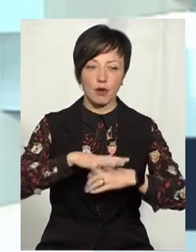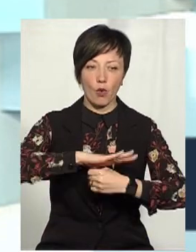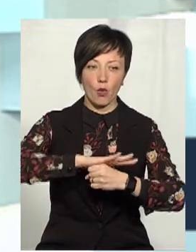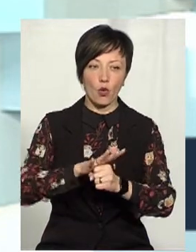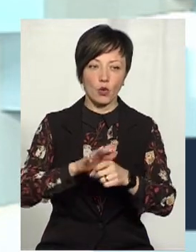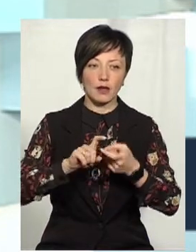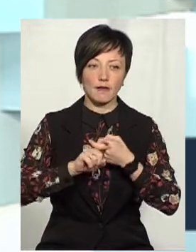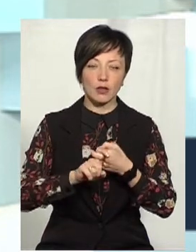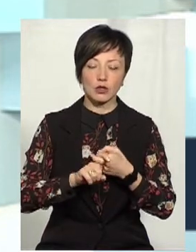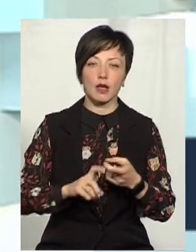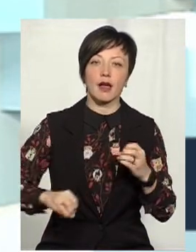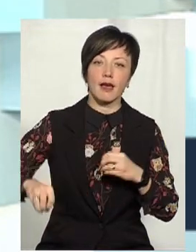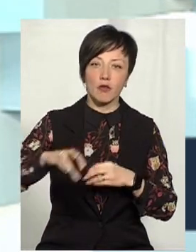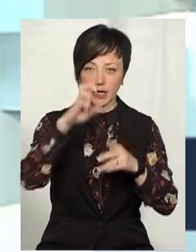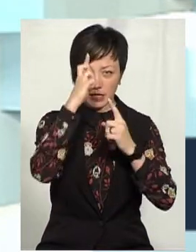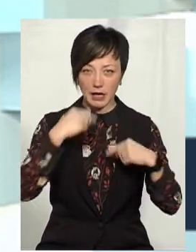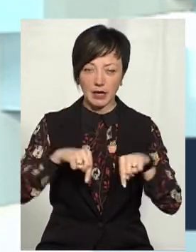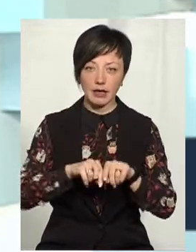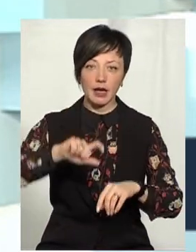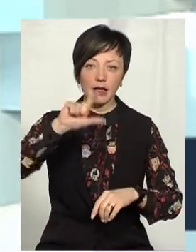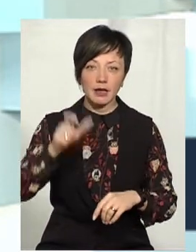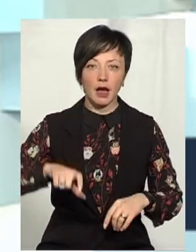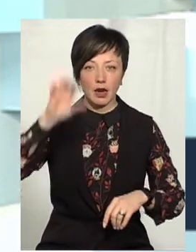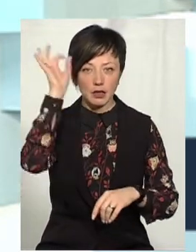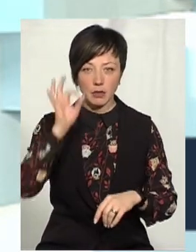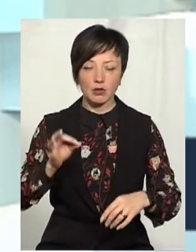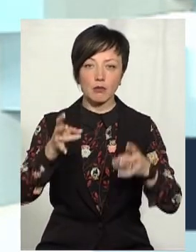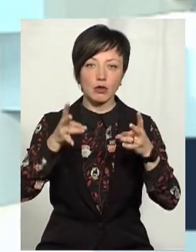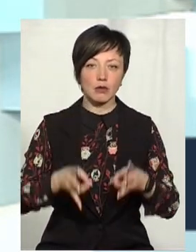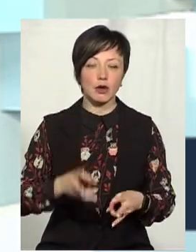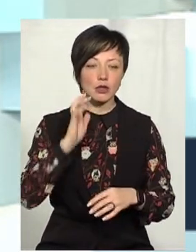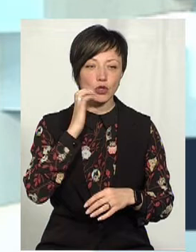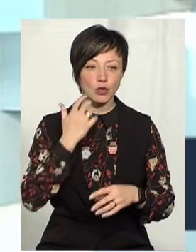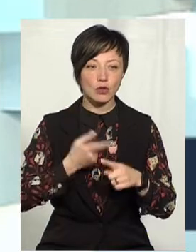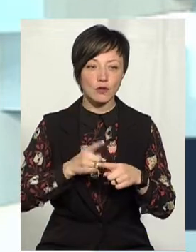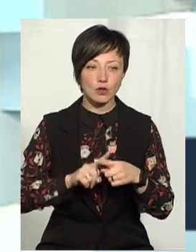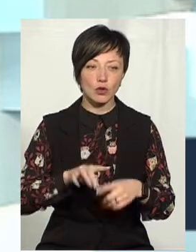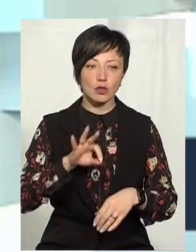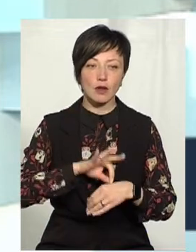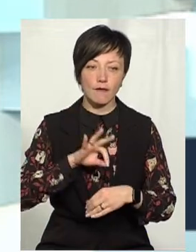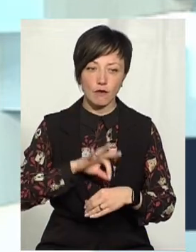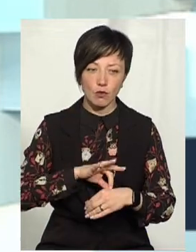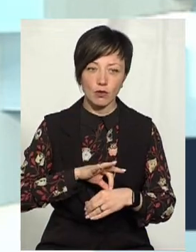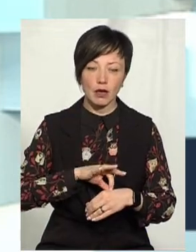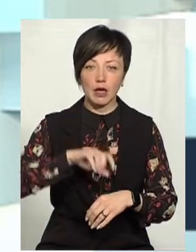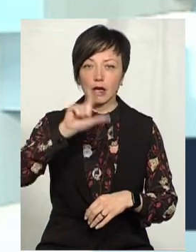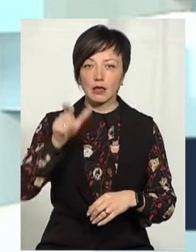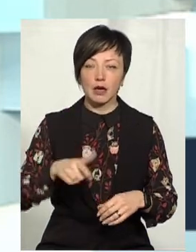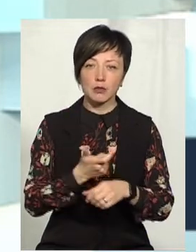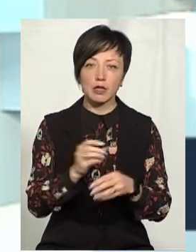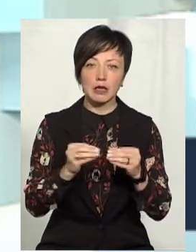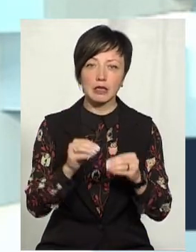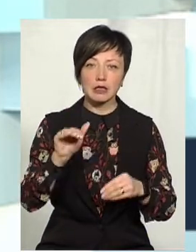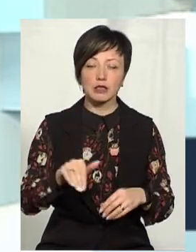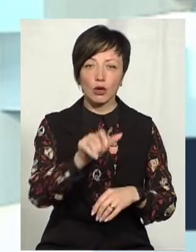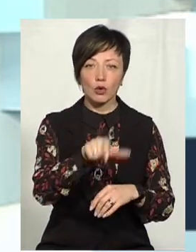коронавірусу. Європейські країни, такі як Італія або Німеччина, потерпають дуже серйозно від цього захворювання. Вже в Італії більш ніж 10 тисяч